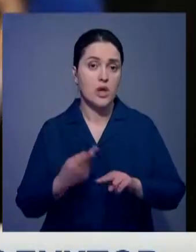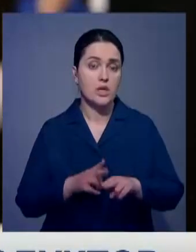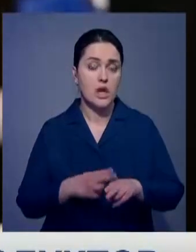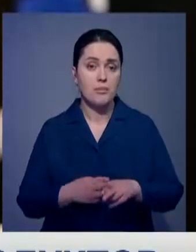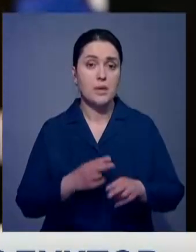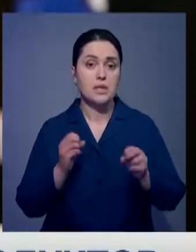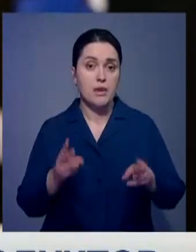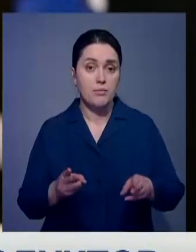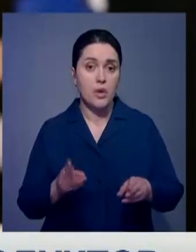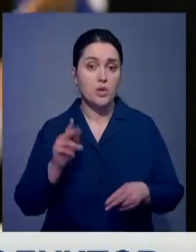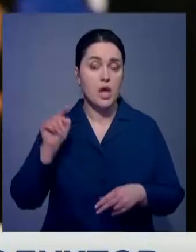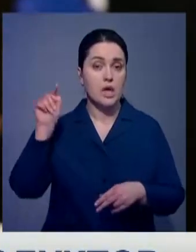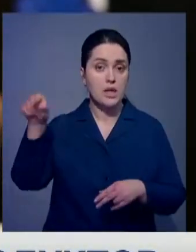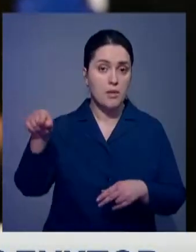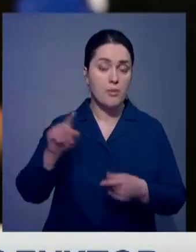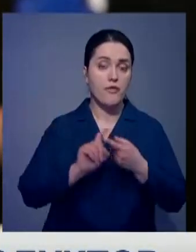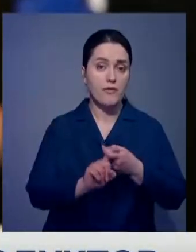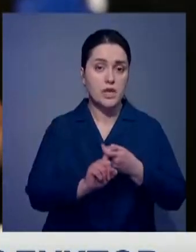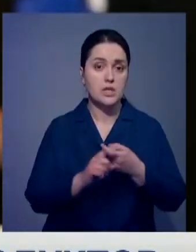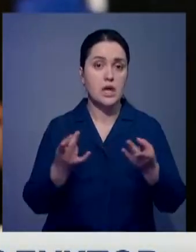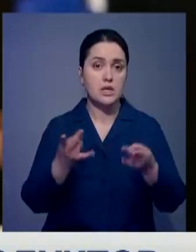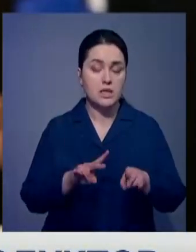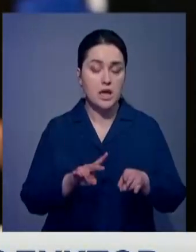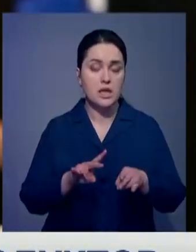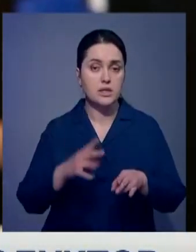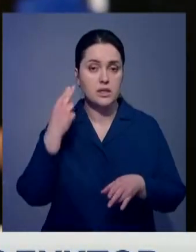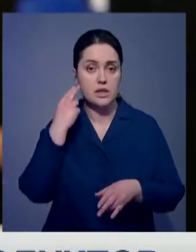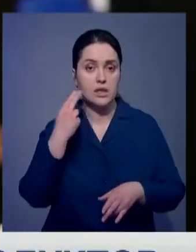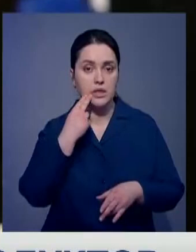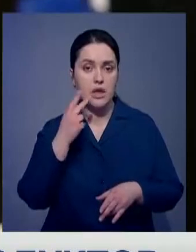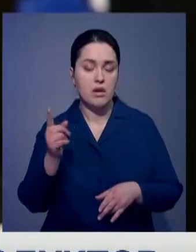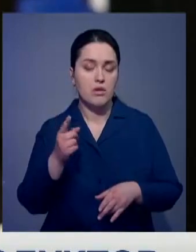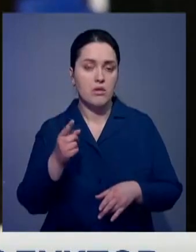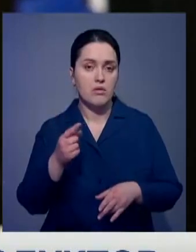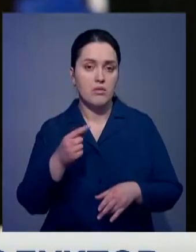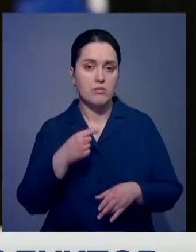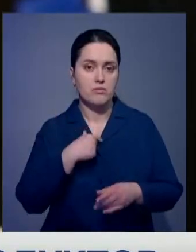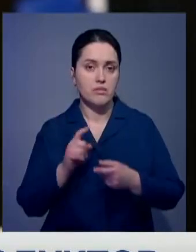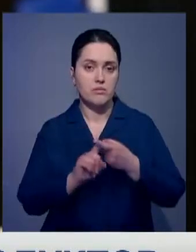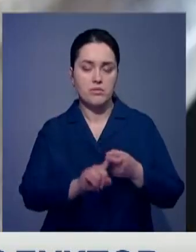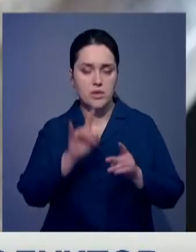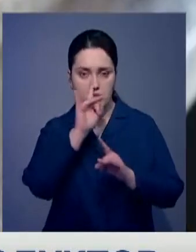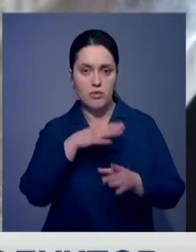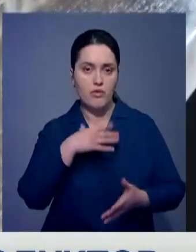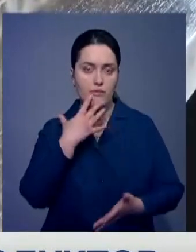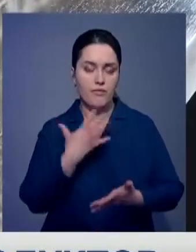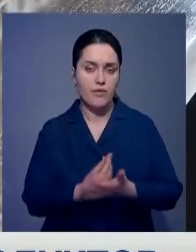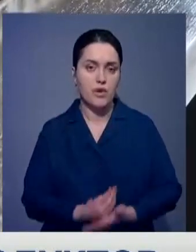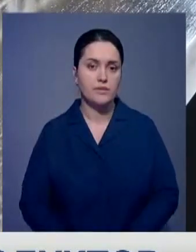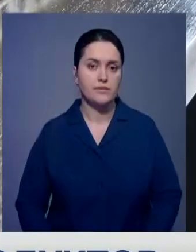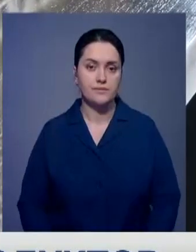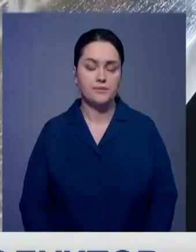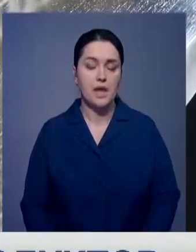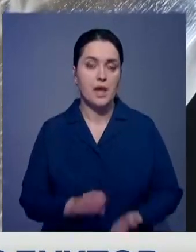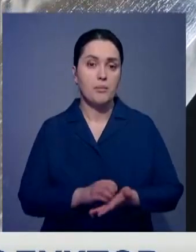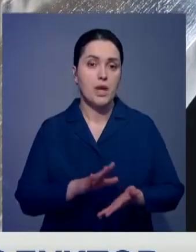которые появились там, они никак не повлияют на нашу продукцию, которую мы выпускаем здесь. По данным